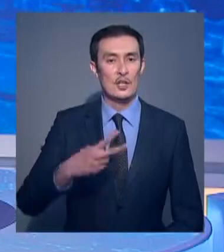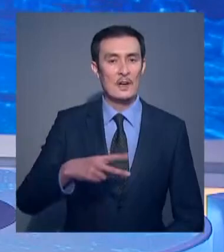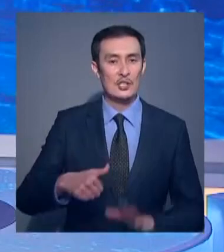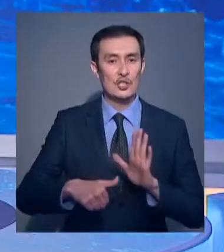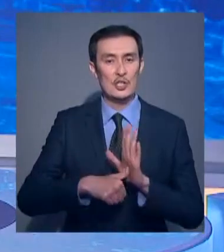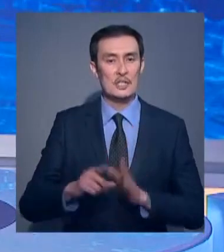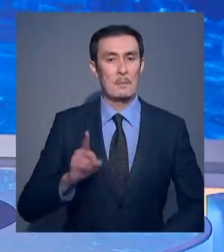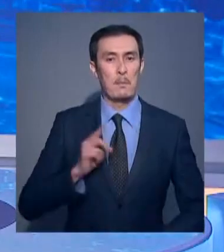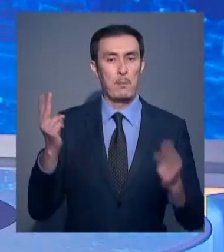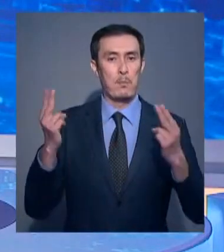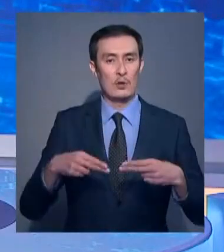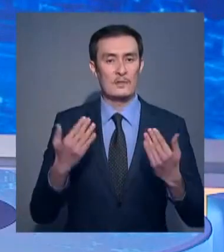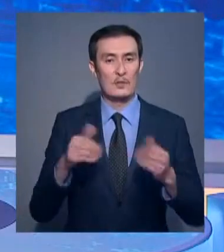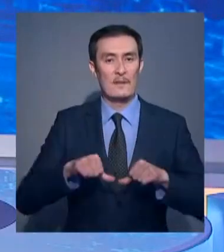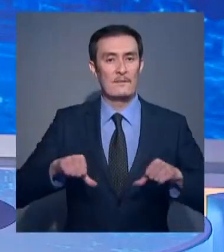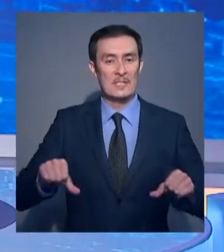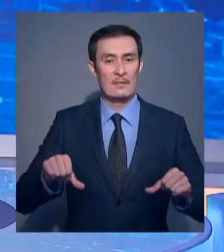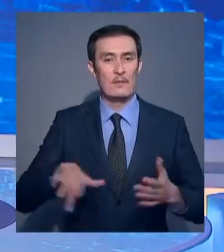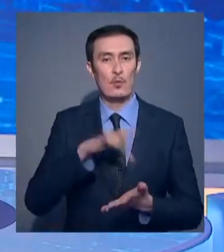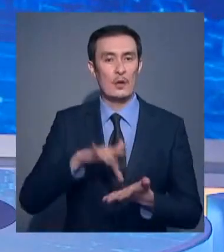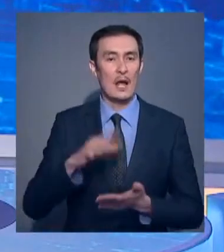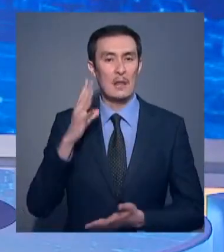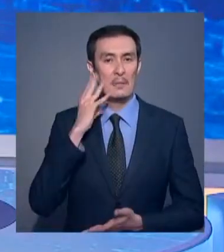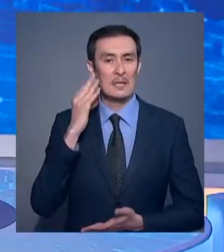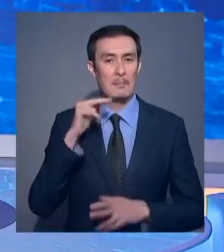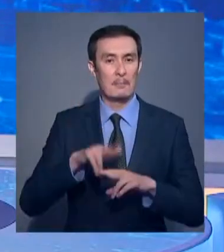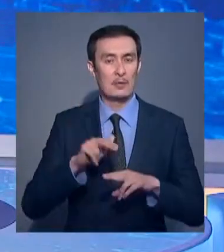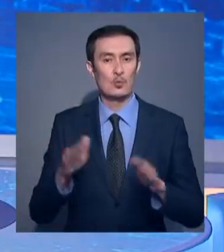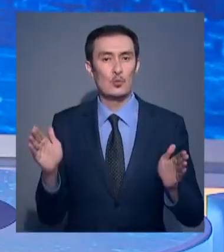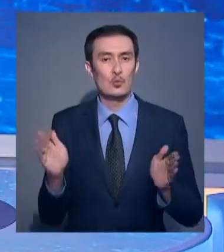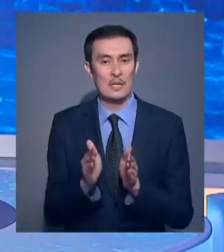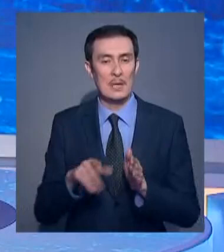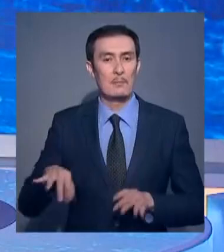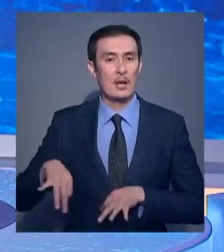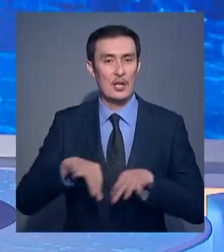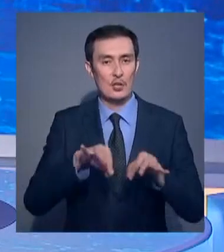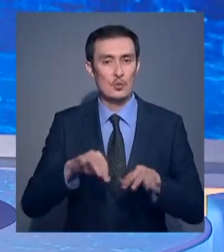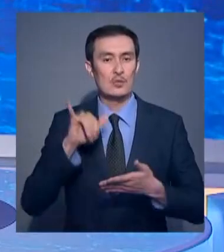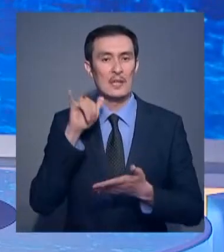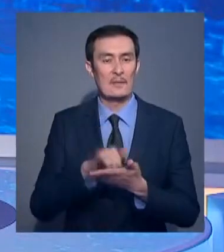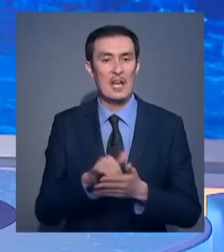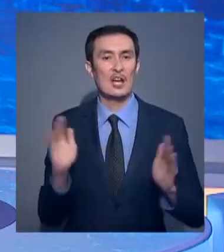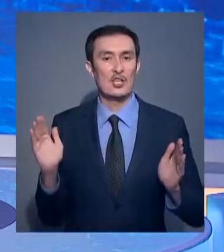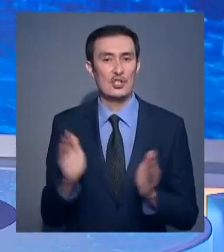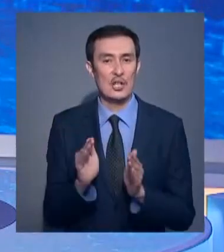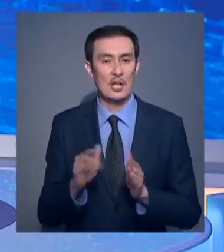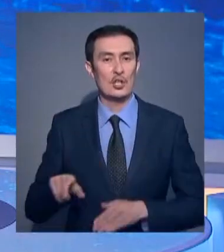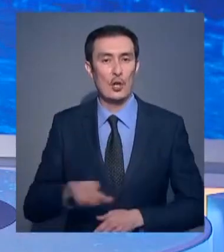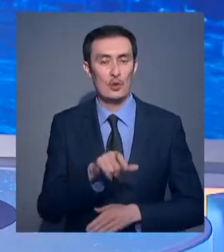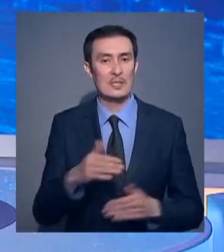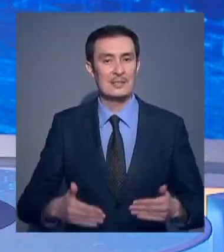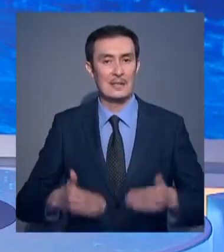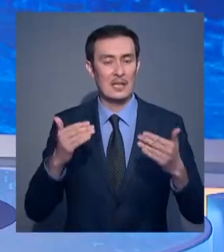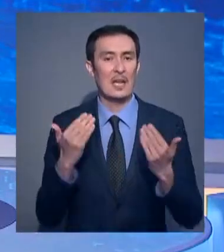26 постов выставили сегодня полицейские внутри Алматы. Они сузили проезжую часть улиц и установили ограничительные дорожные